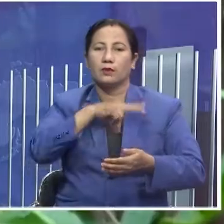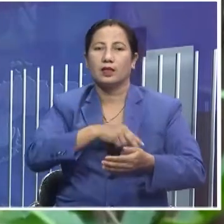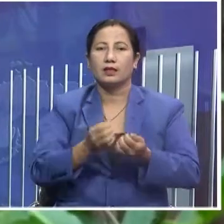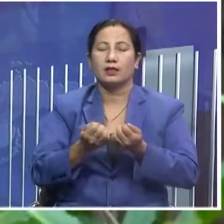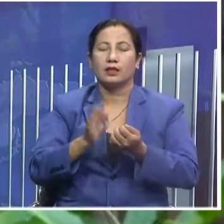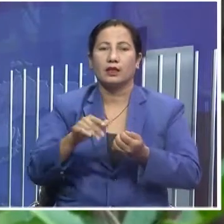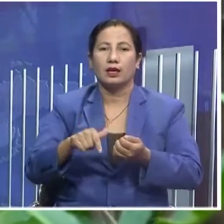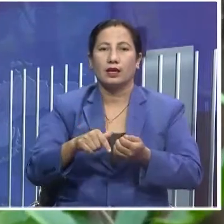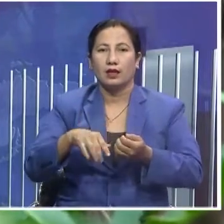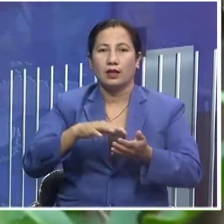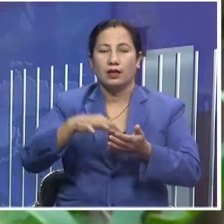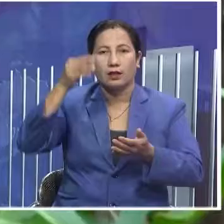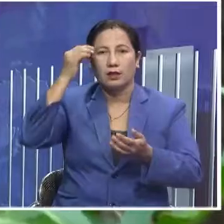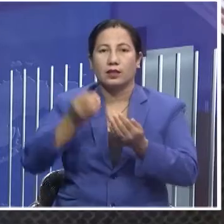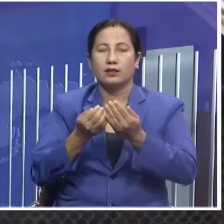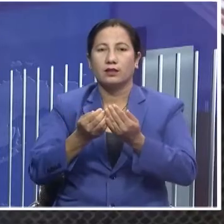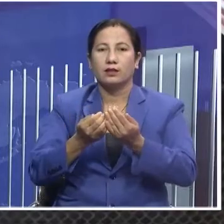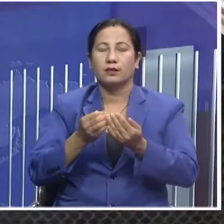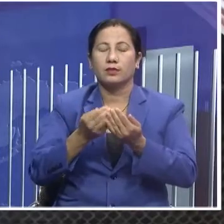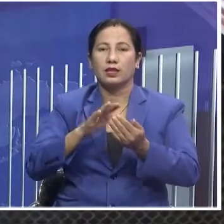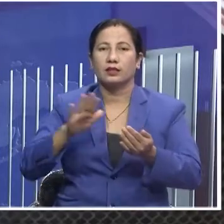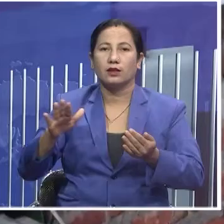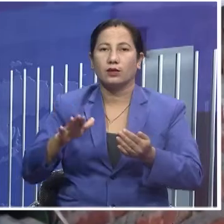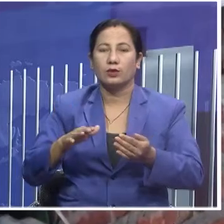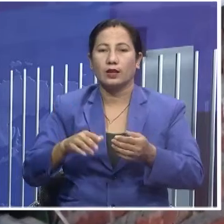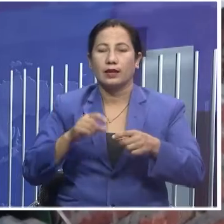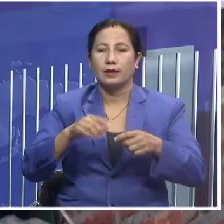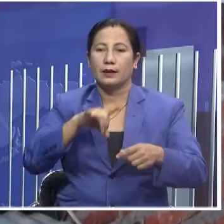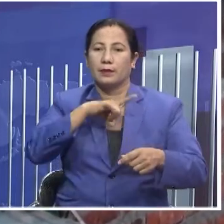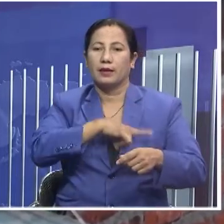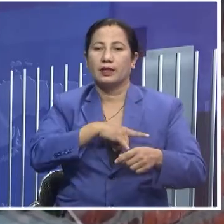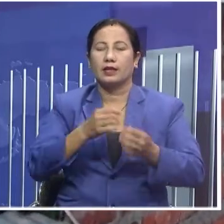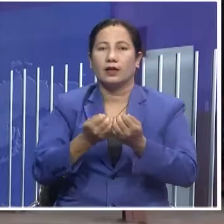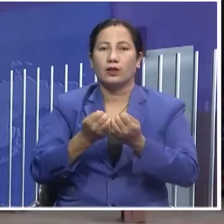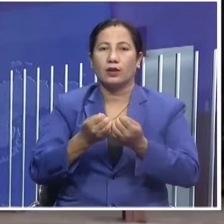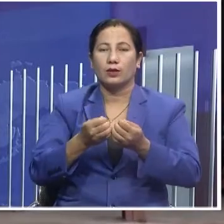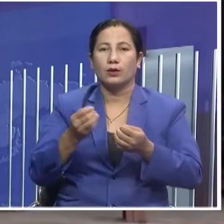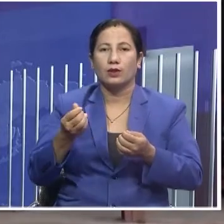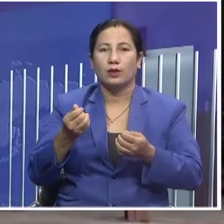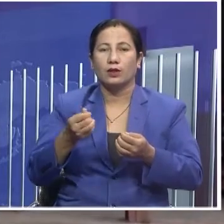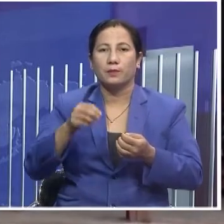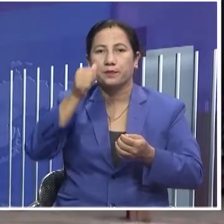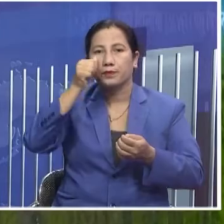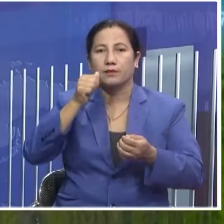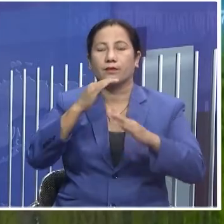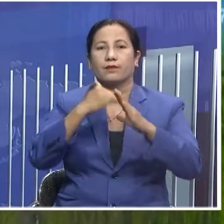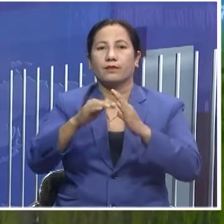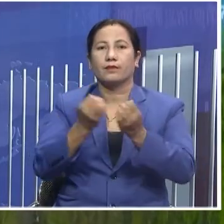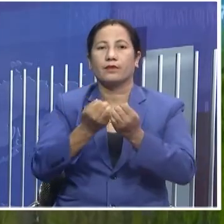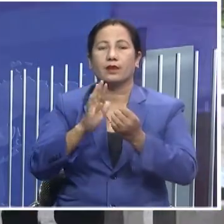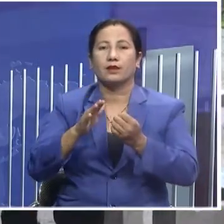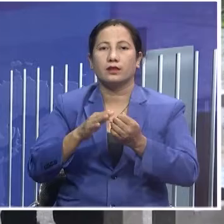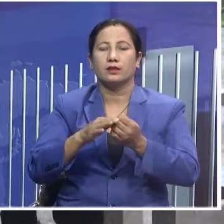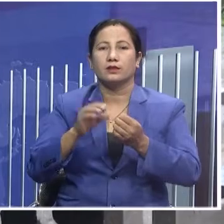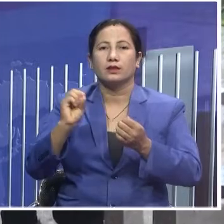अध्ययन गर्ने विद्यार्थीहरूले उल्टै व्यवसायबाट आम्दानी गरेको रकम अभिभावकलाई समेत पठाउने गरिरहेका छन्।